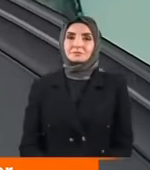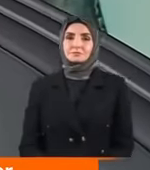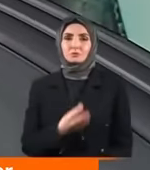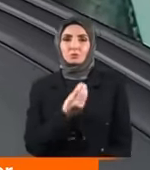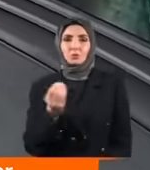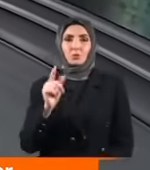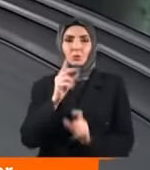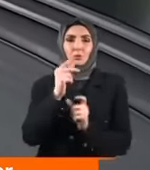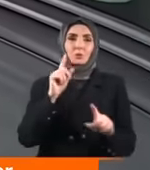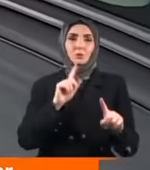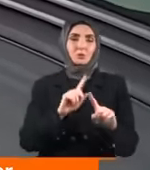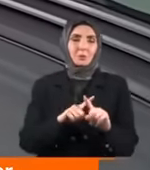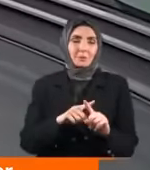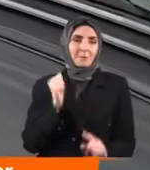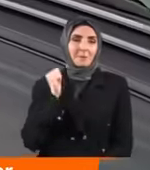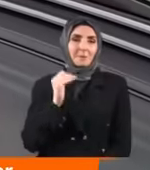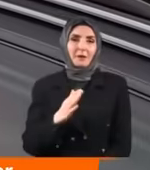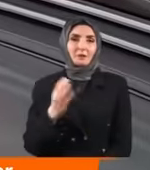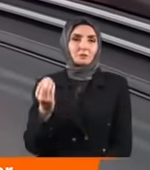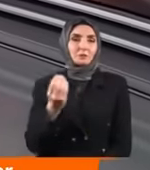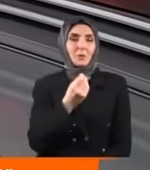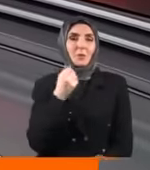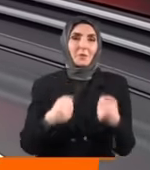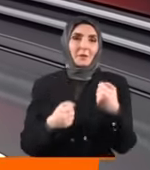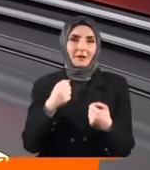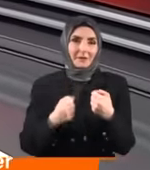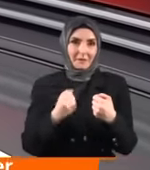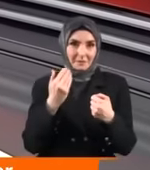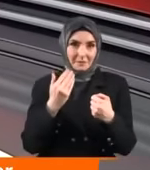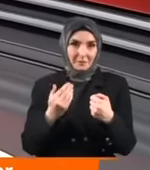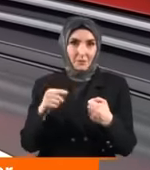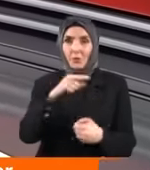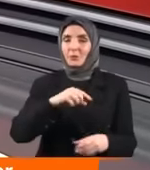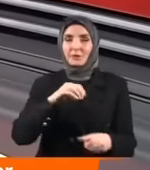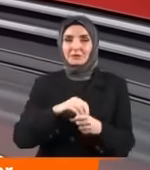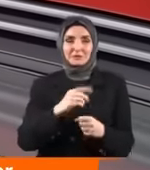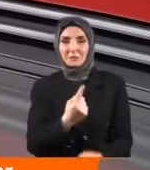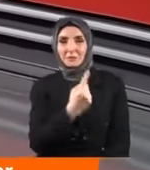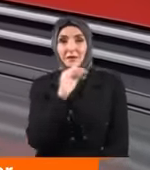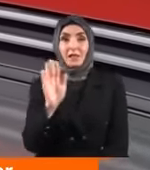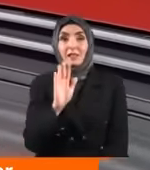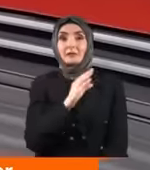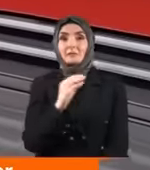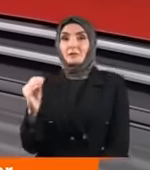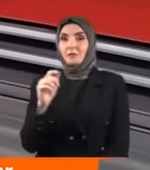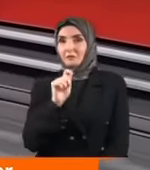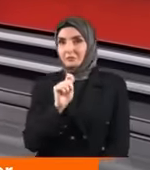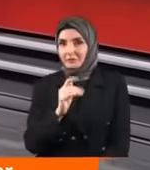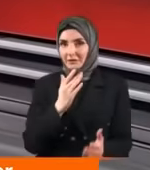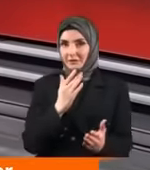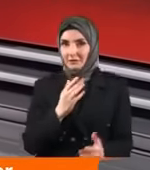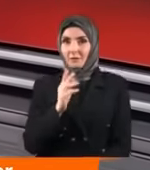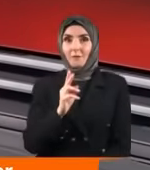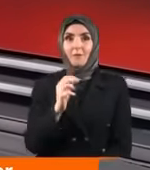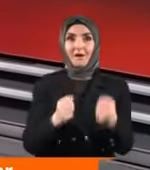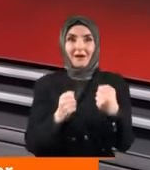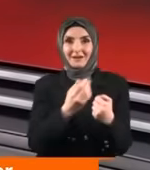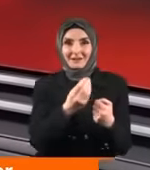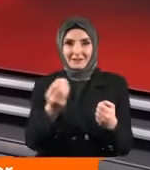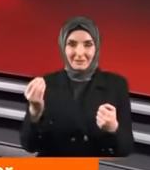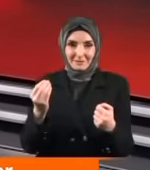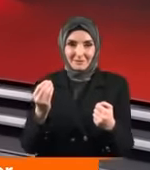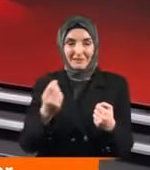Birbirinden lüks, birbirinden pahalı onlarca araç, hatta işlerinde 50 milyonu bulanlar bile var. İşte o araçların direksiyonu da çok değil, kısa süre öncesine